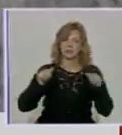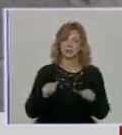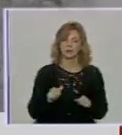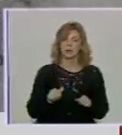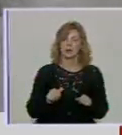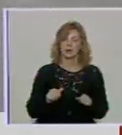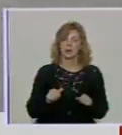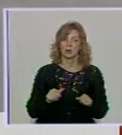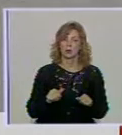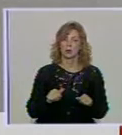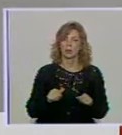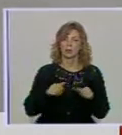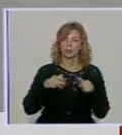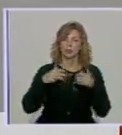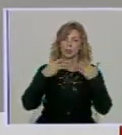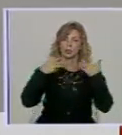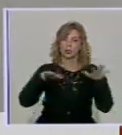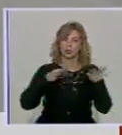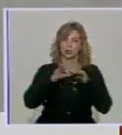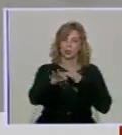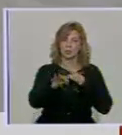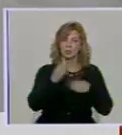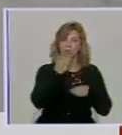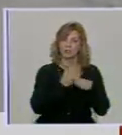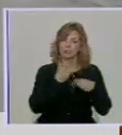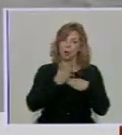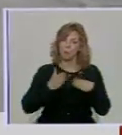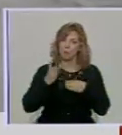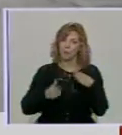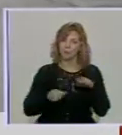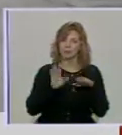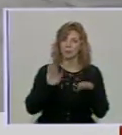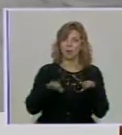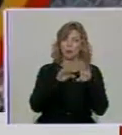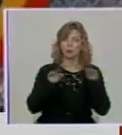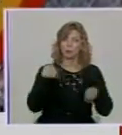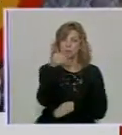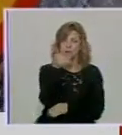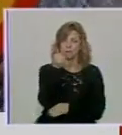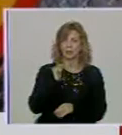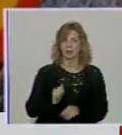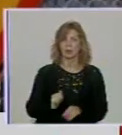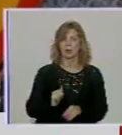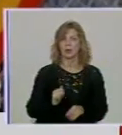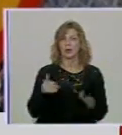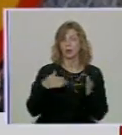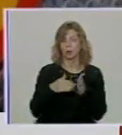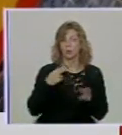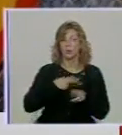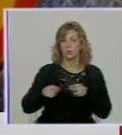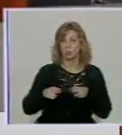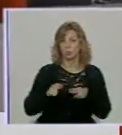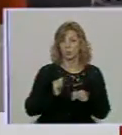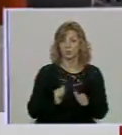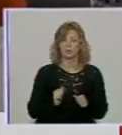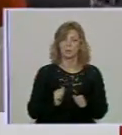kilometri au fost împărțiți în 4 zone. La acest moment se cunosc firmele care vor interveni în caz de nevoie, pentru a reda circulației drumurile județene pe 3 dintre